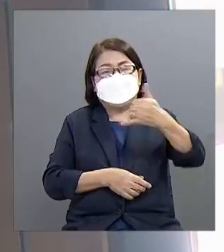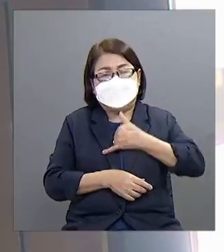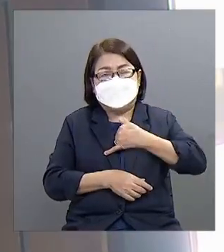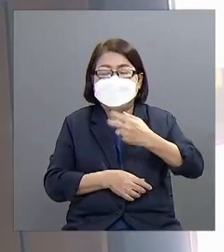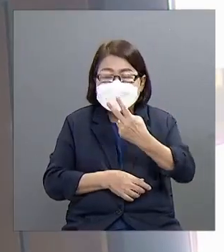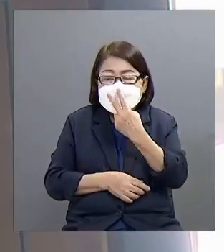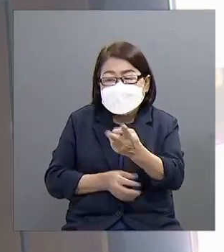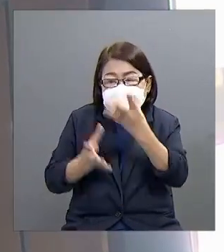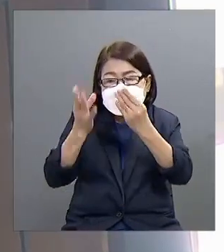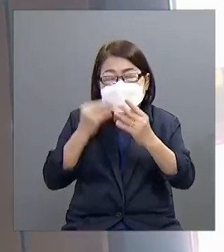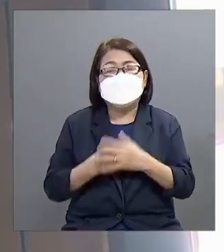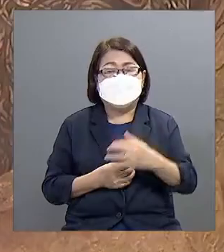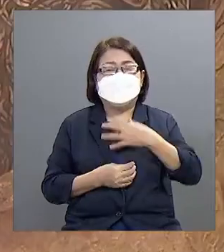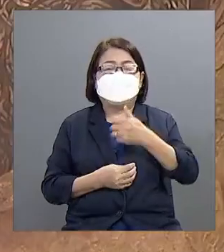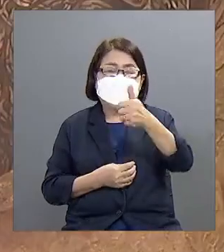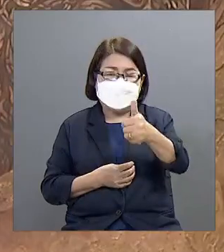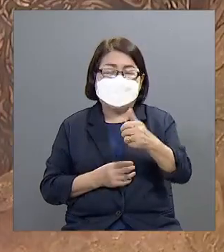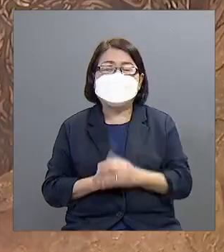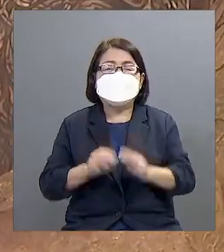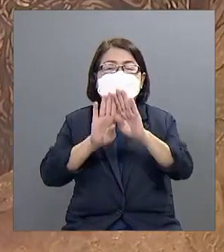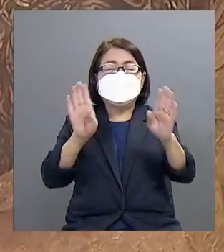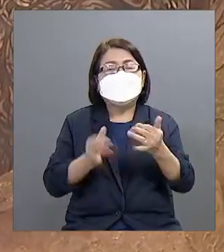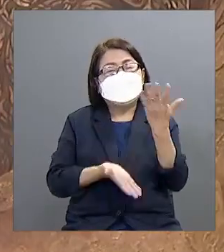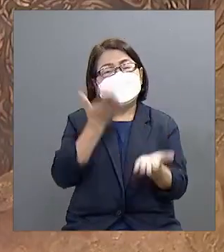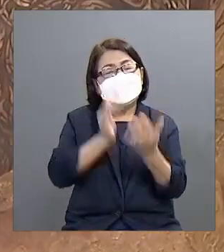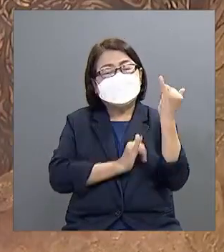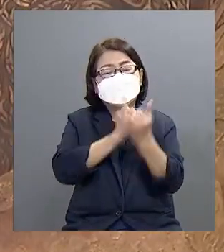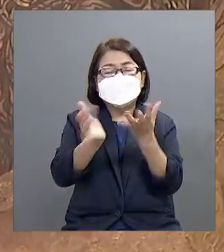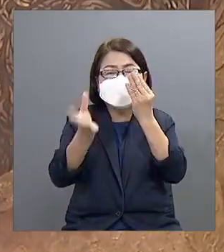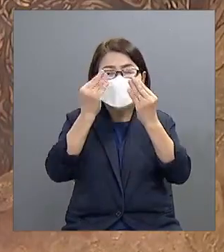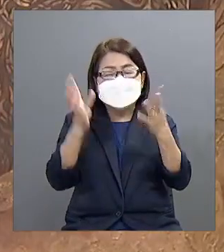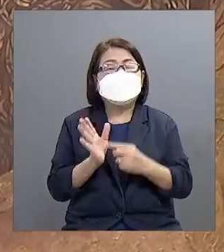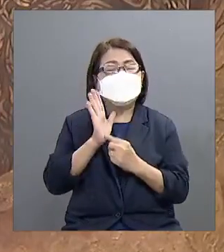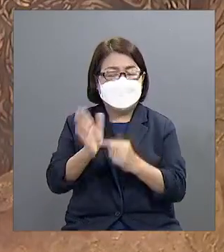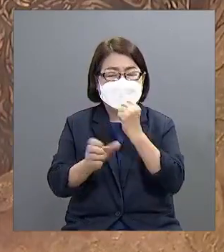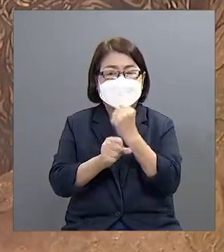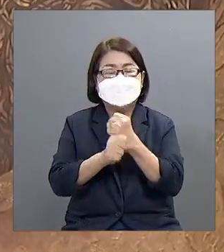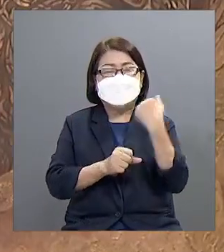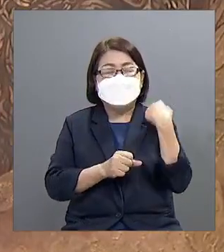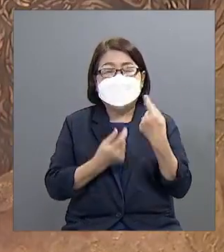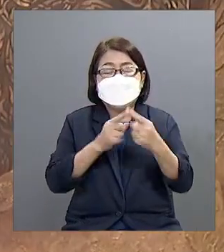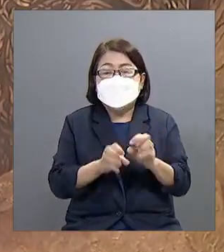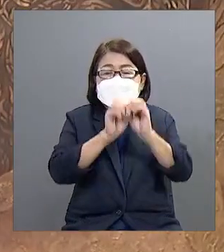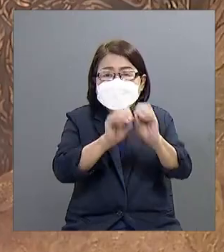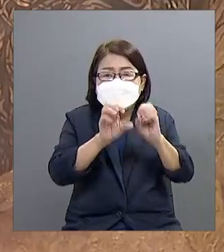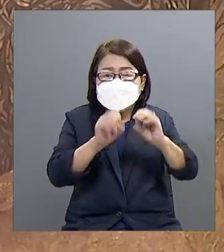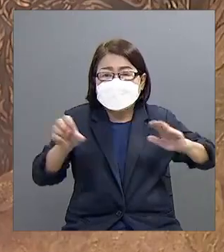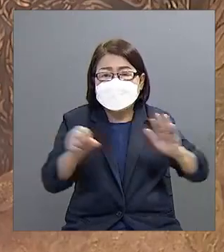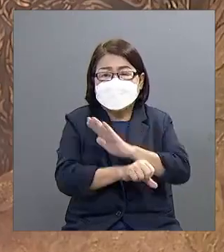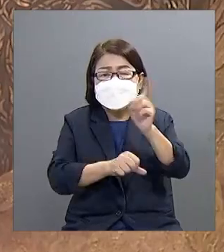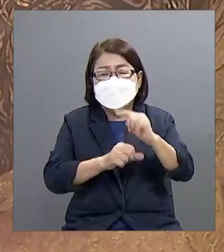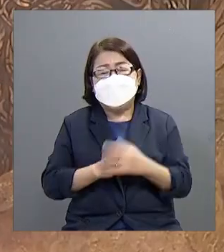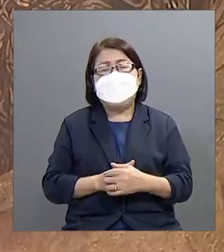ดในลักษณะของการศึกษาดูงานแล้วก็จะมีการสาธิตบ้างส่วนเรื่องการสอนแบบเต็มรูปแบบเนี่ยผมก็มีโครง